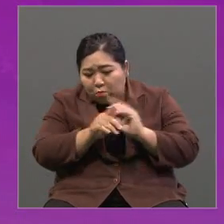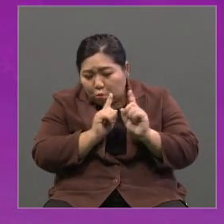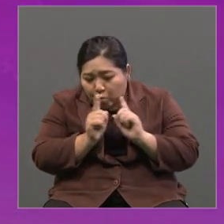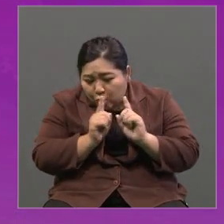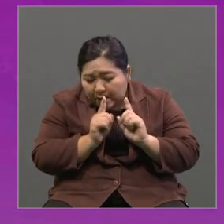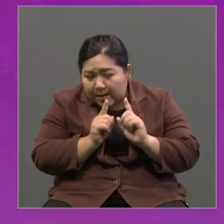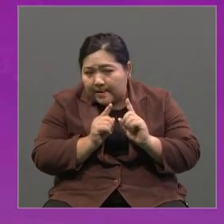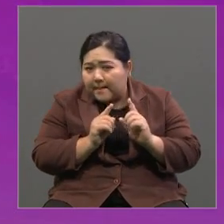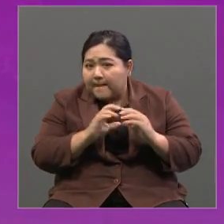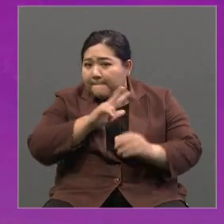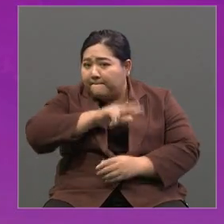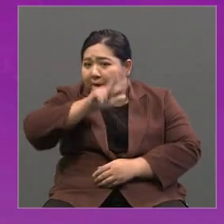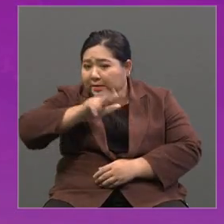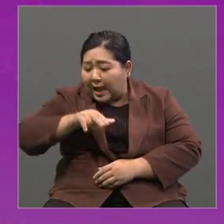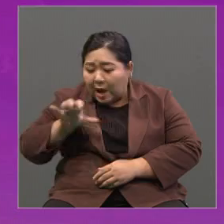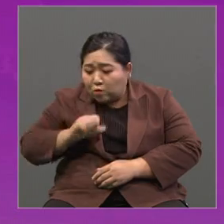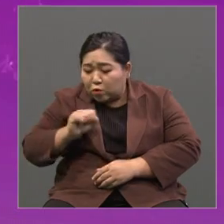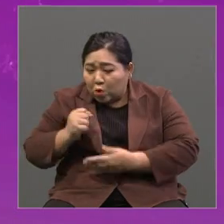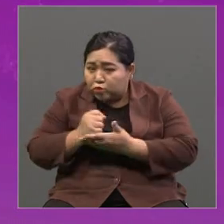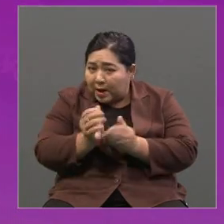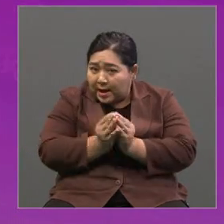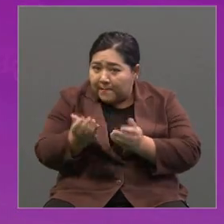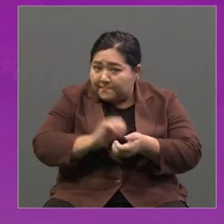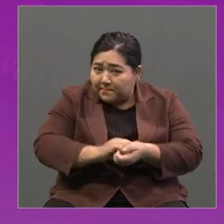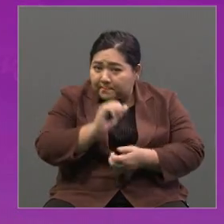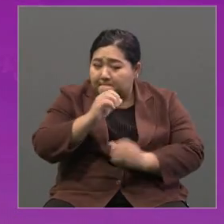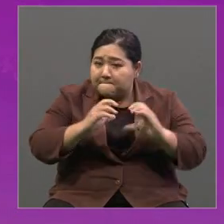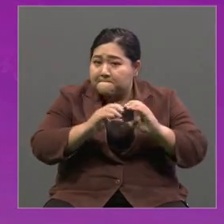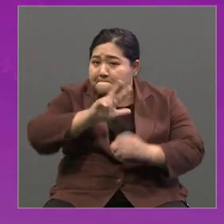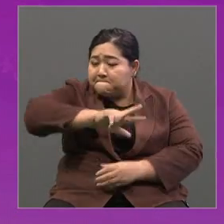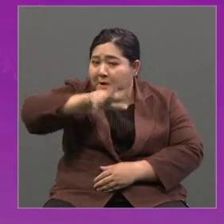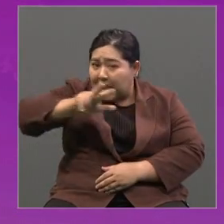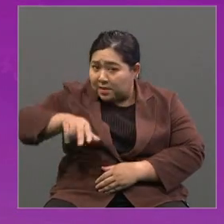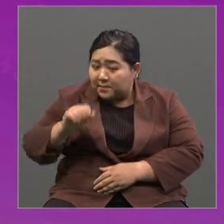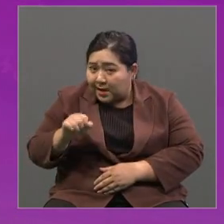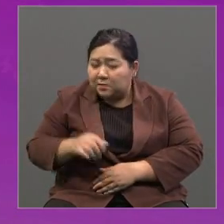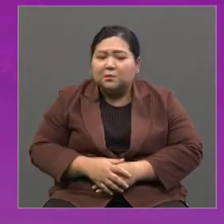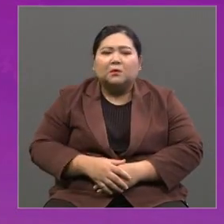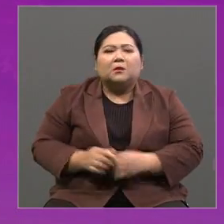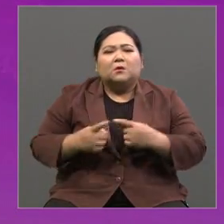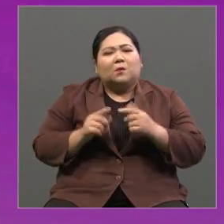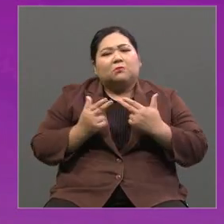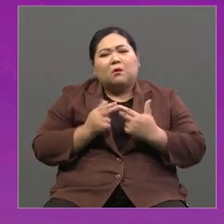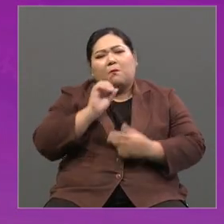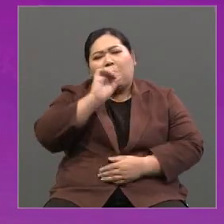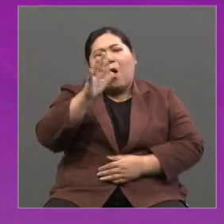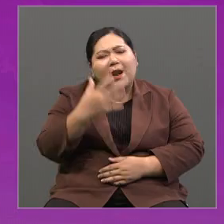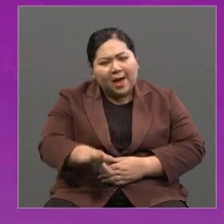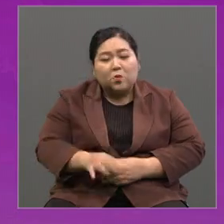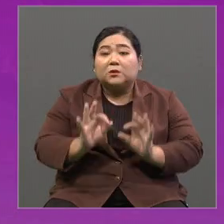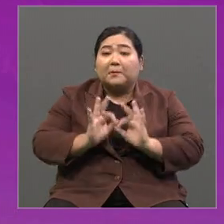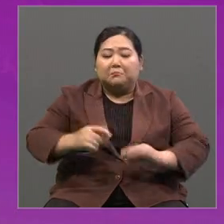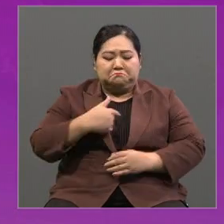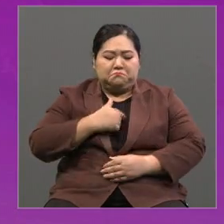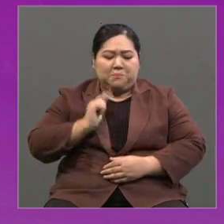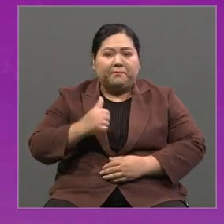แล้วจะเอาส.ส.บางส่วนมาด้วยนะจริงหรือไม่จริงยังไง แต่ว่ารวมไทยสร้างชาติเขาบอกแล้วไงว่ายังไงก็แล้วแต่ จะ ต้องเ